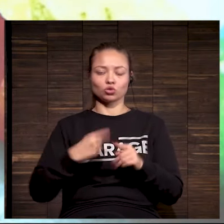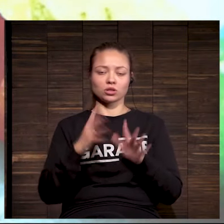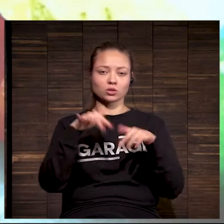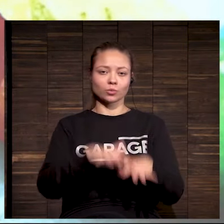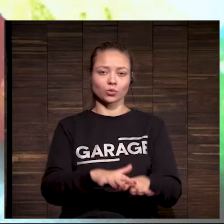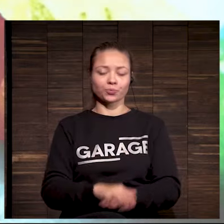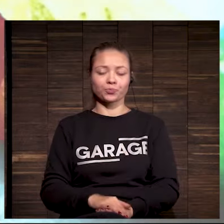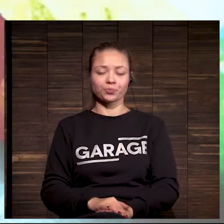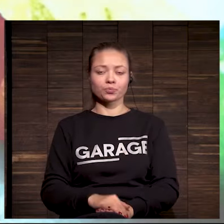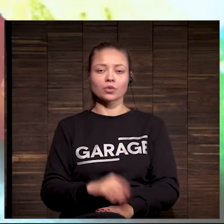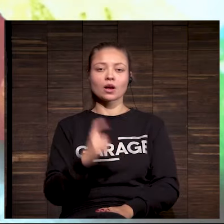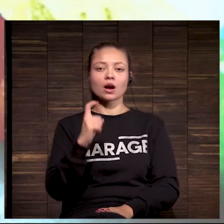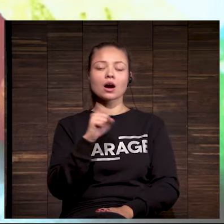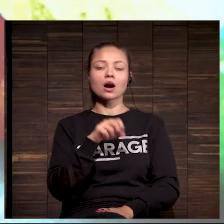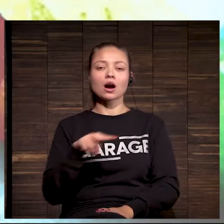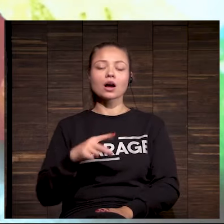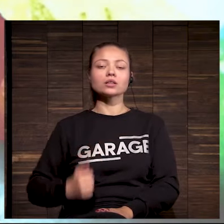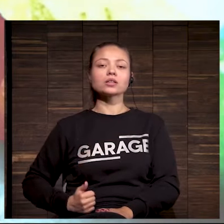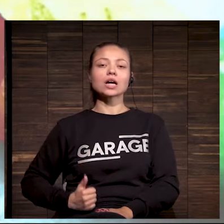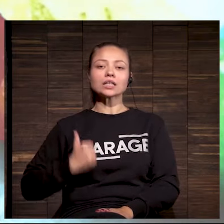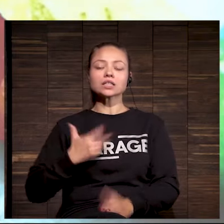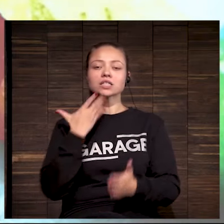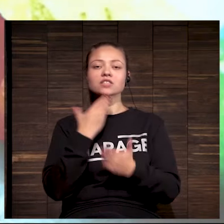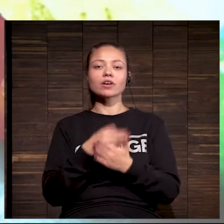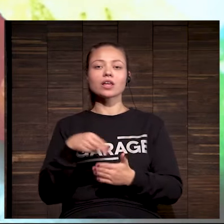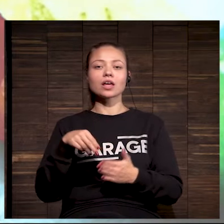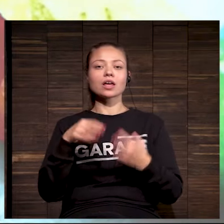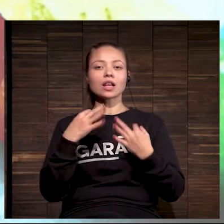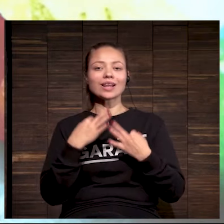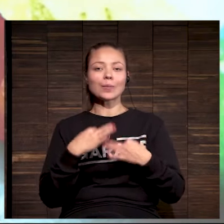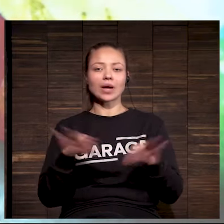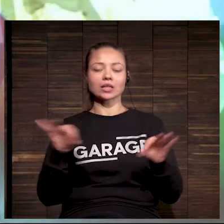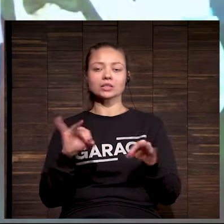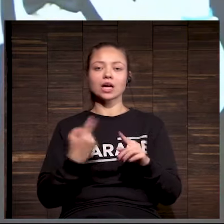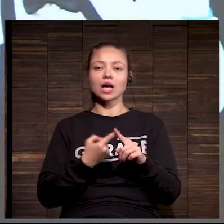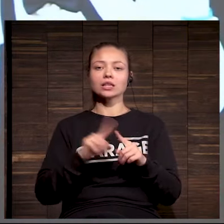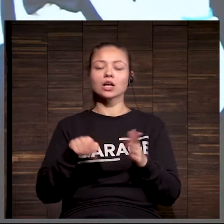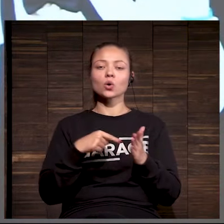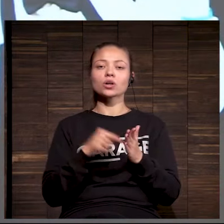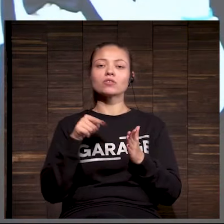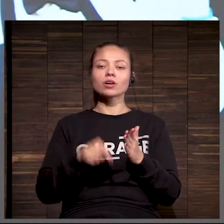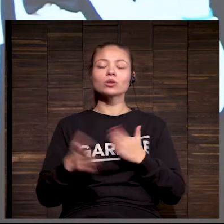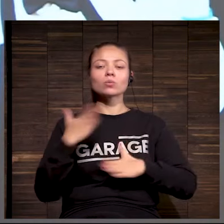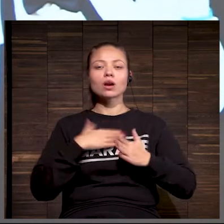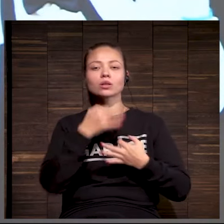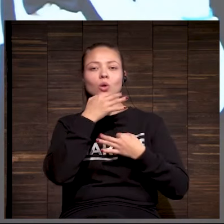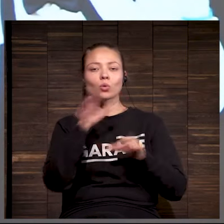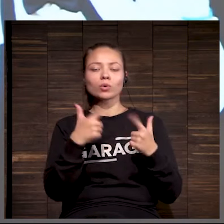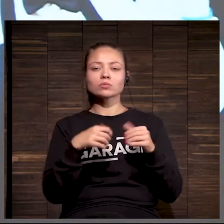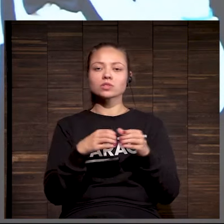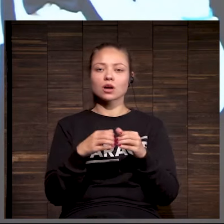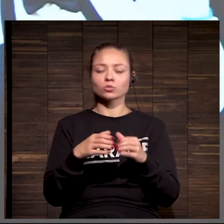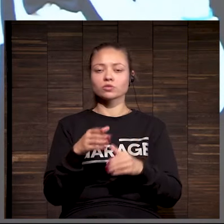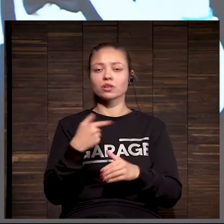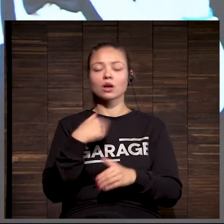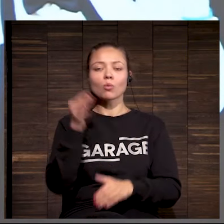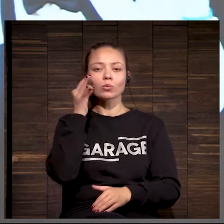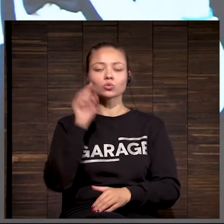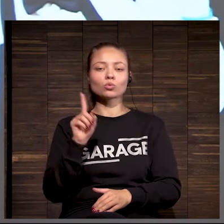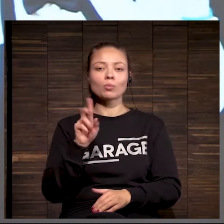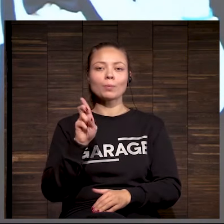hal гордится своей либеральность you и это город в котором рады любым сообществом я помню что